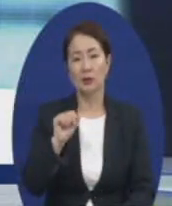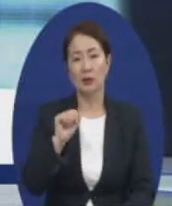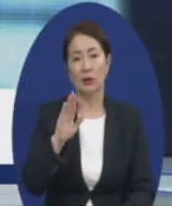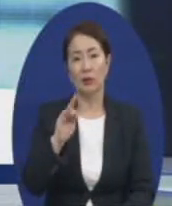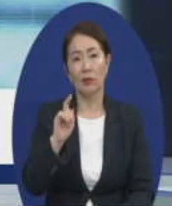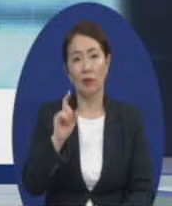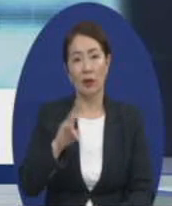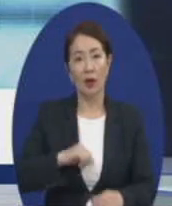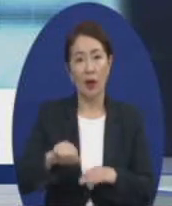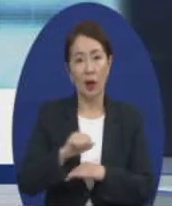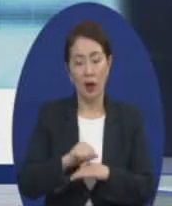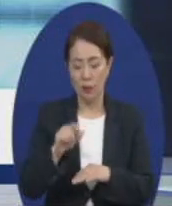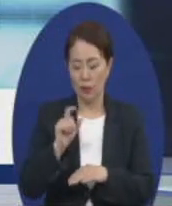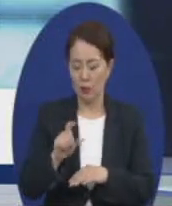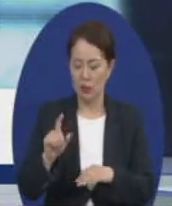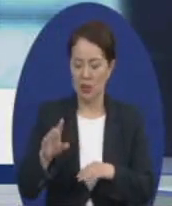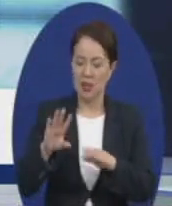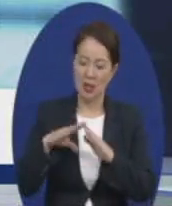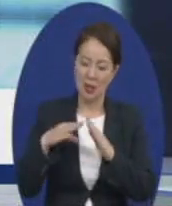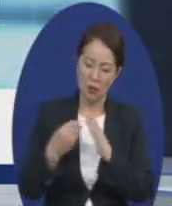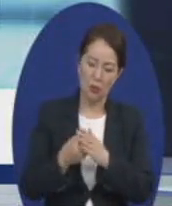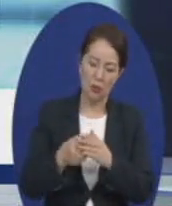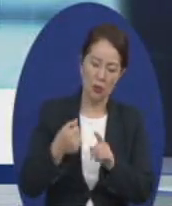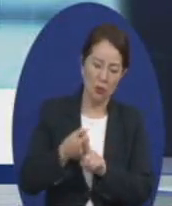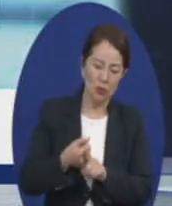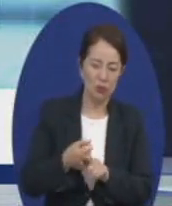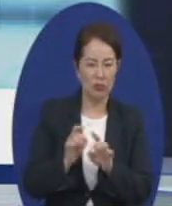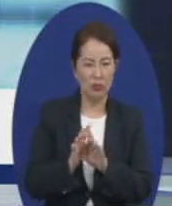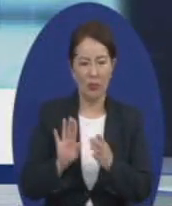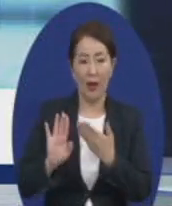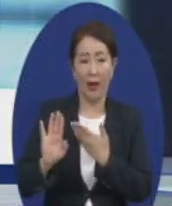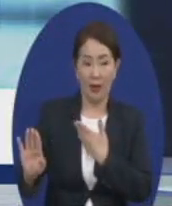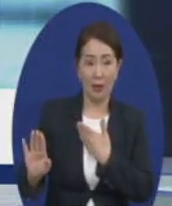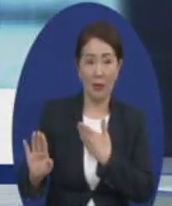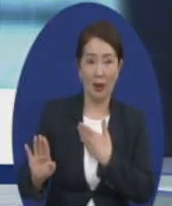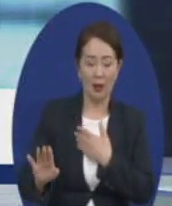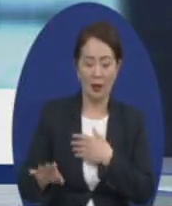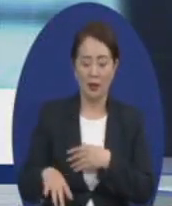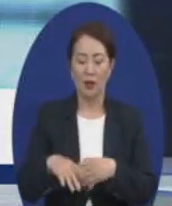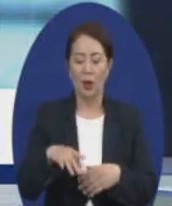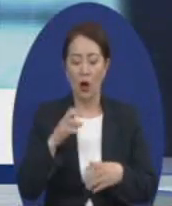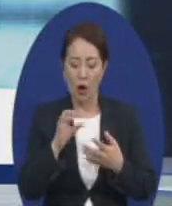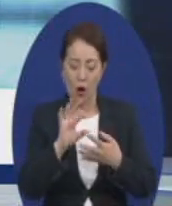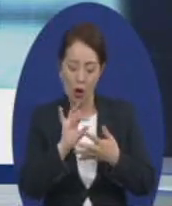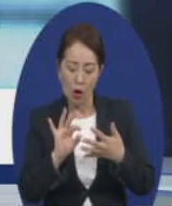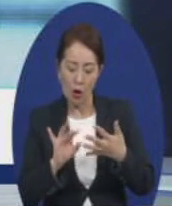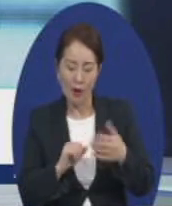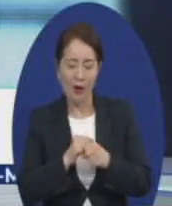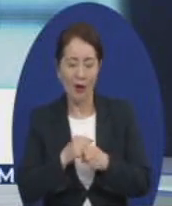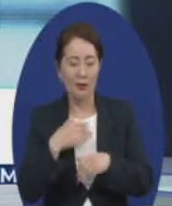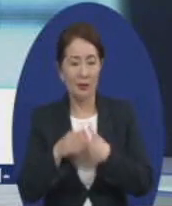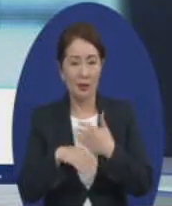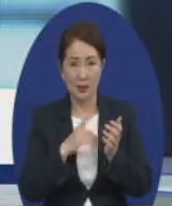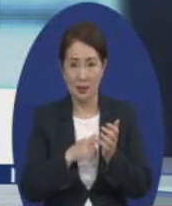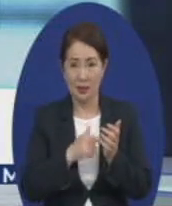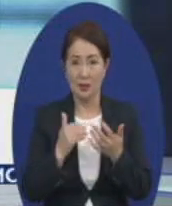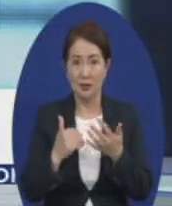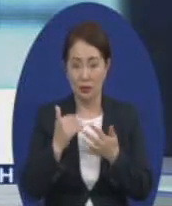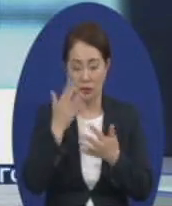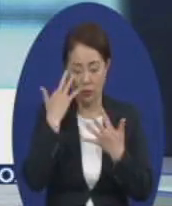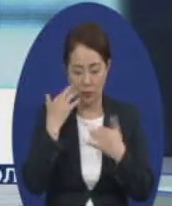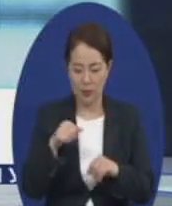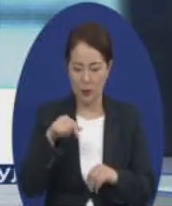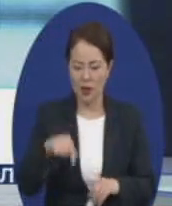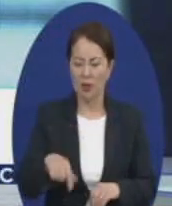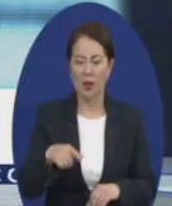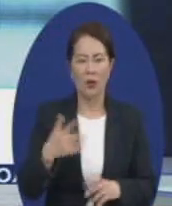гэмтрэг зөрчил за хүчирхийллээс ангид байлгахыг зорж олон талт нөлөөллийн үйл ажиллагаа шатаратаа зохион байгуулж байгаа юм аа. Манай телевизийн Зохион